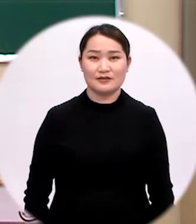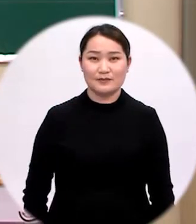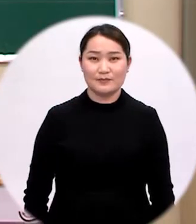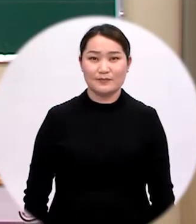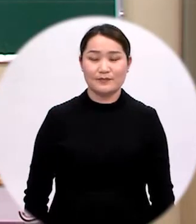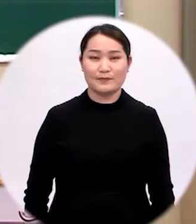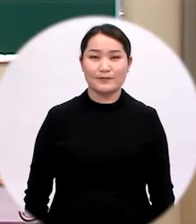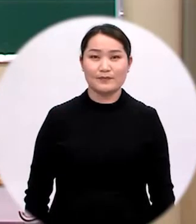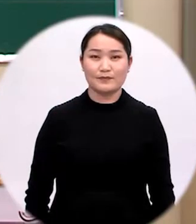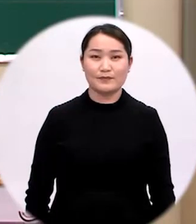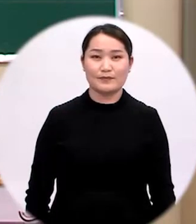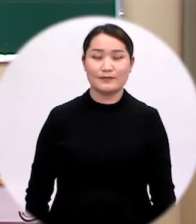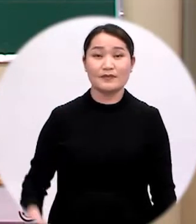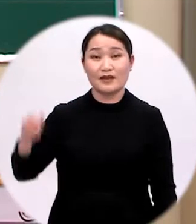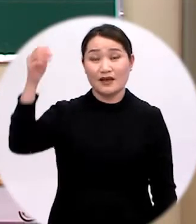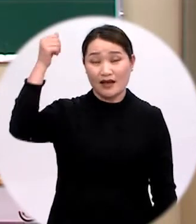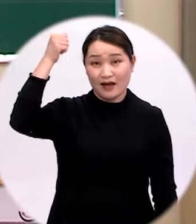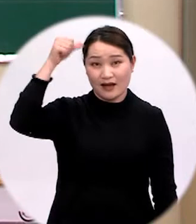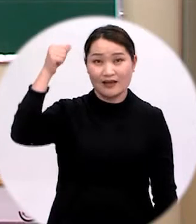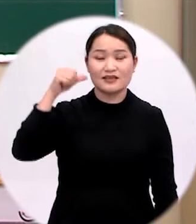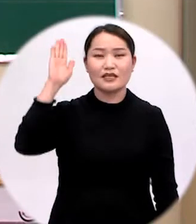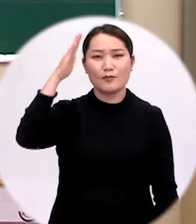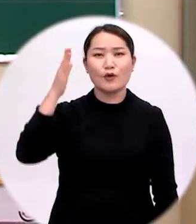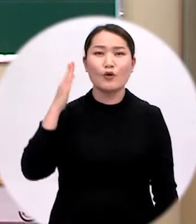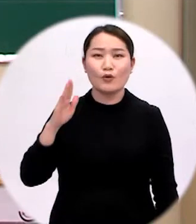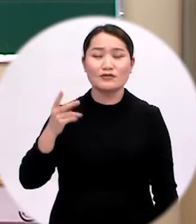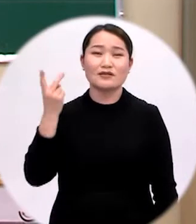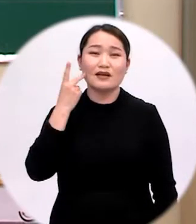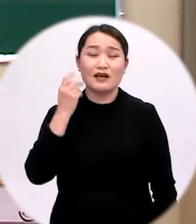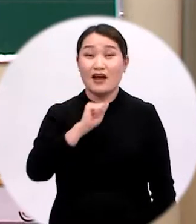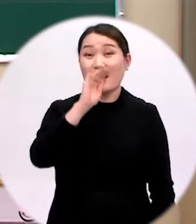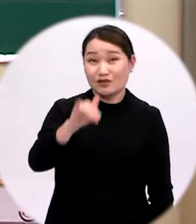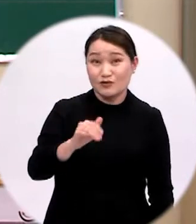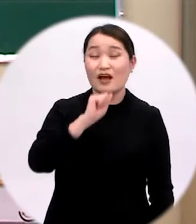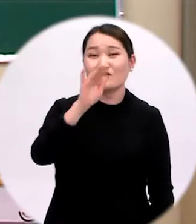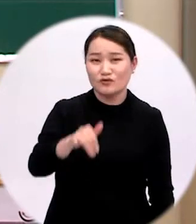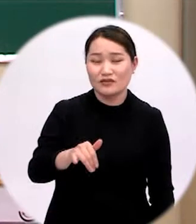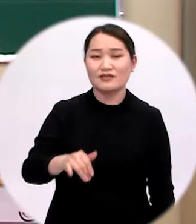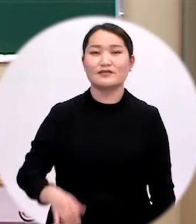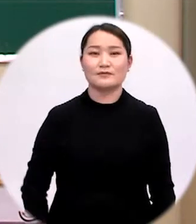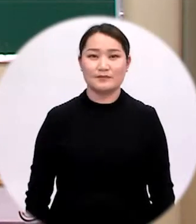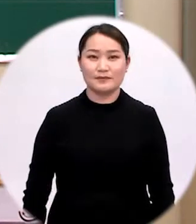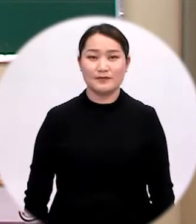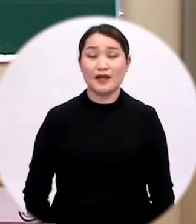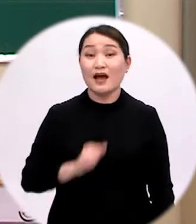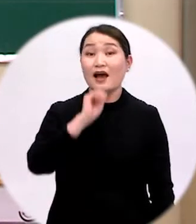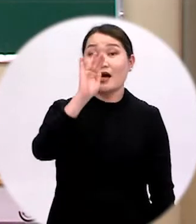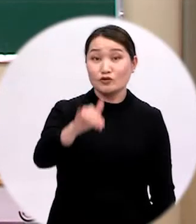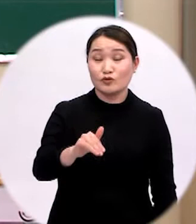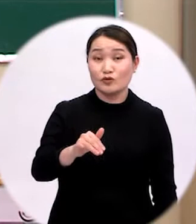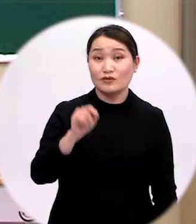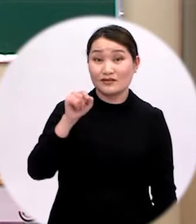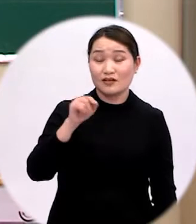Тэр юу вэ гээл ээжээсээ, ааваасаа, эмээ өвөө ах эгч нараасаа байн асууж байдаг. Ингэж асууж байх нь ч